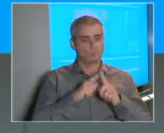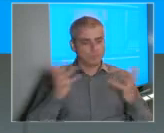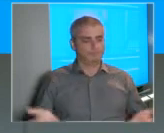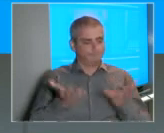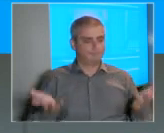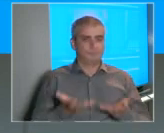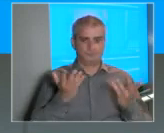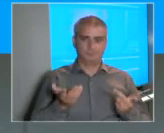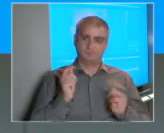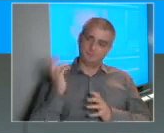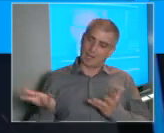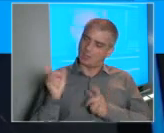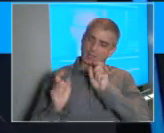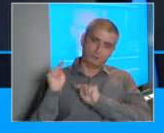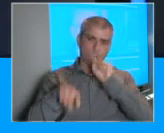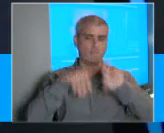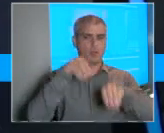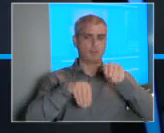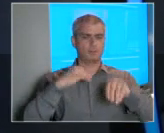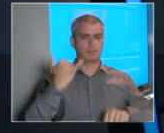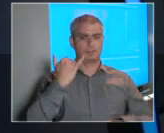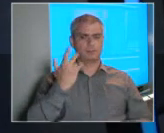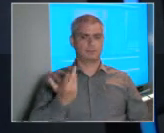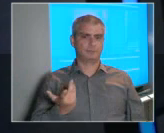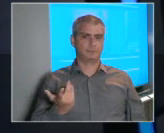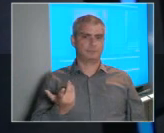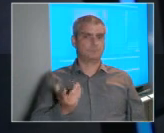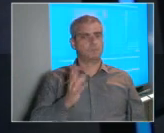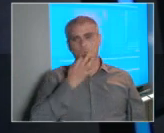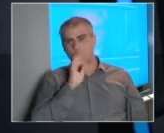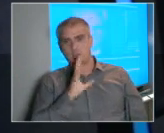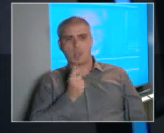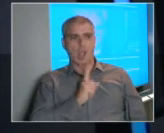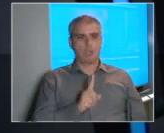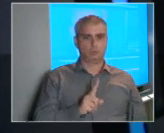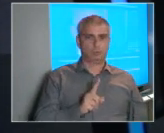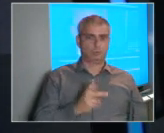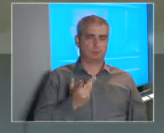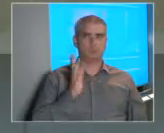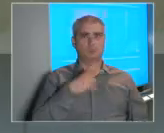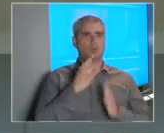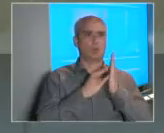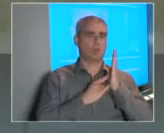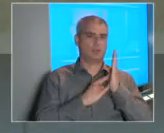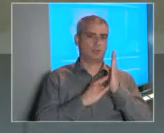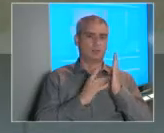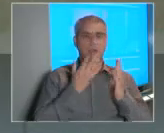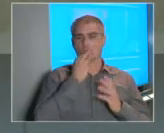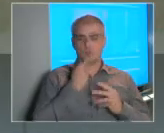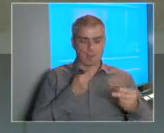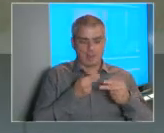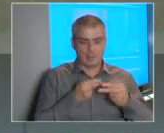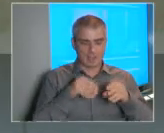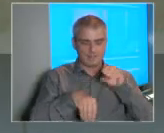המרצות לקלפי, ותמיד יש את הקטע הזה של מה מותר ומה אסור. הרי יש את החוקים של עד כמה מותר לך